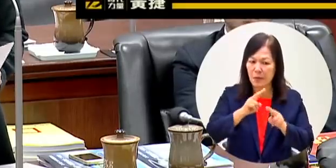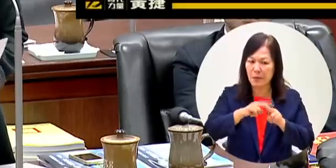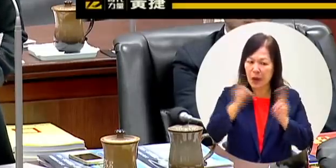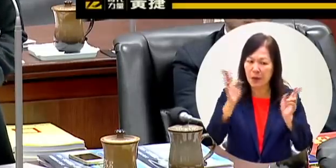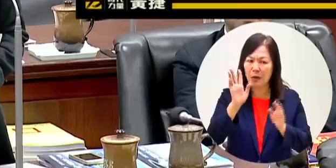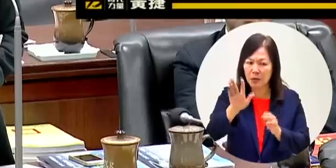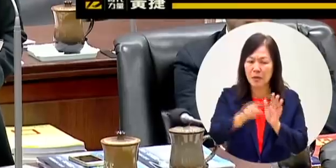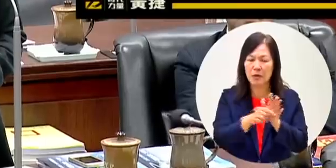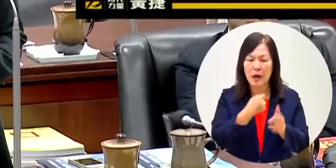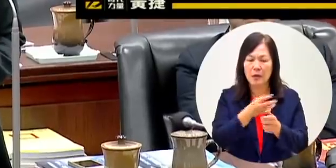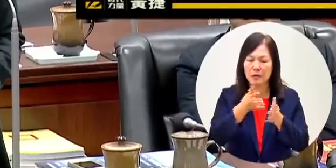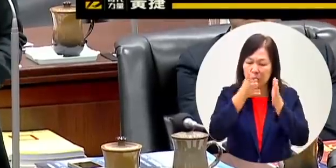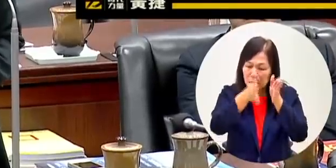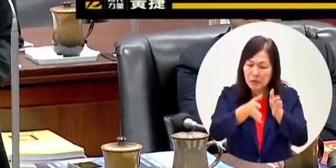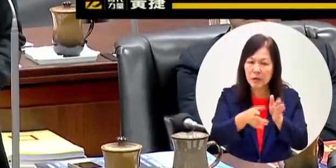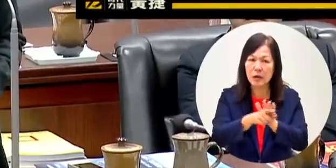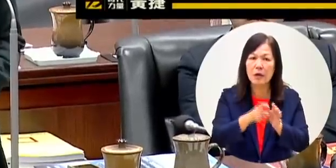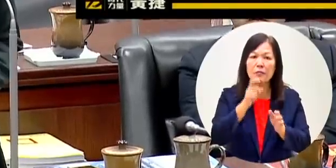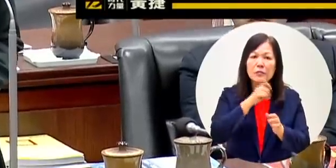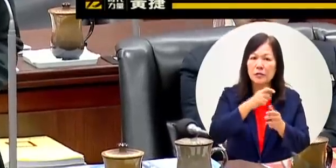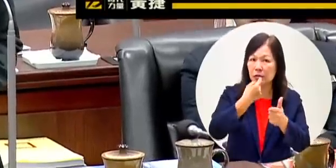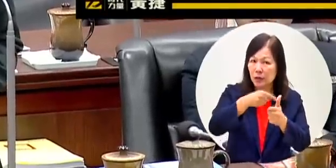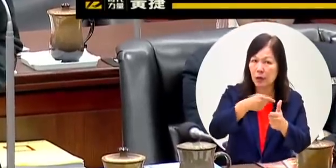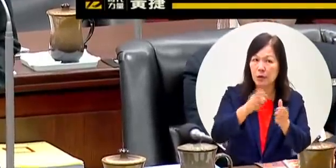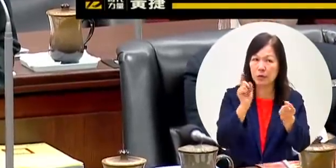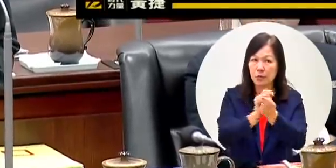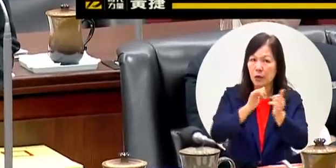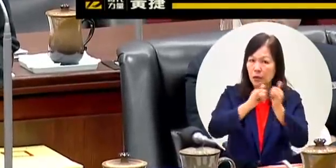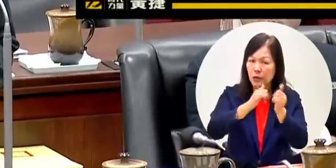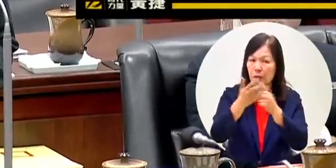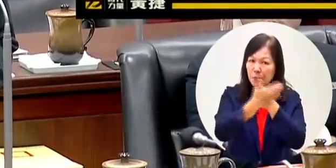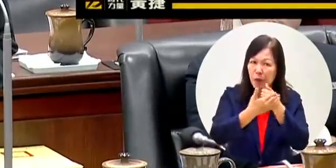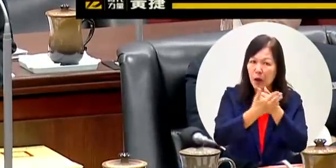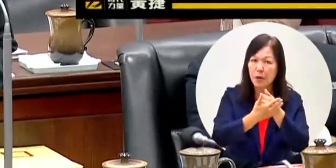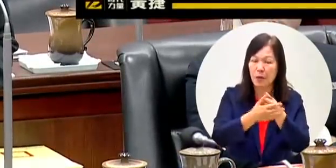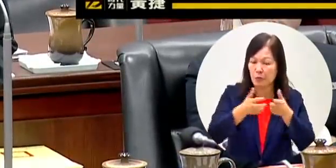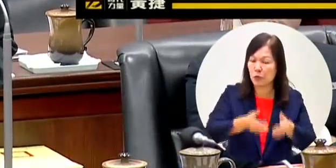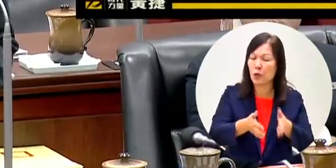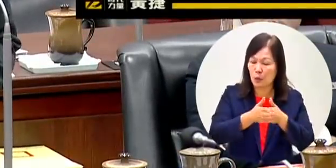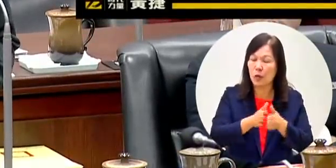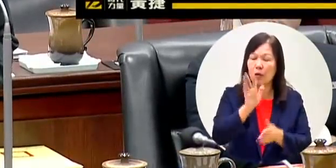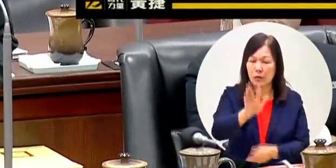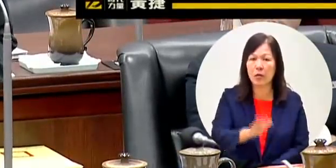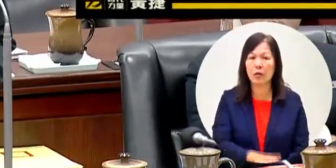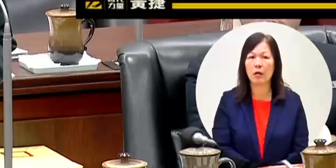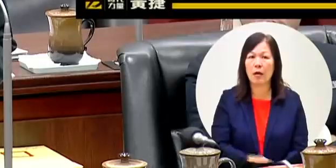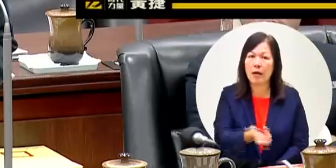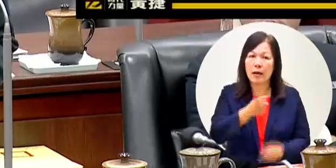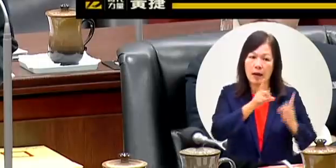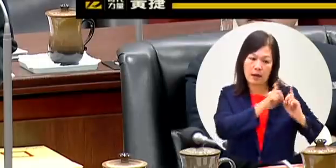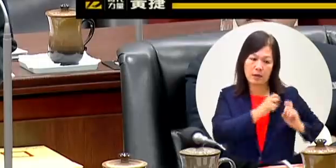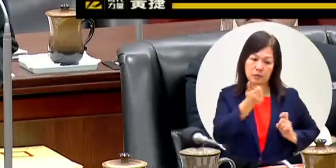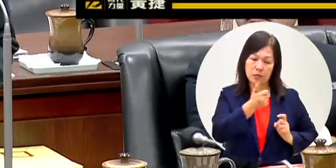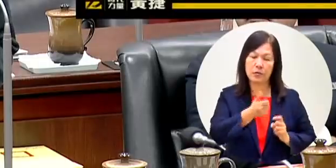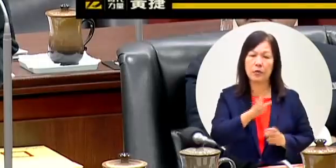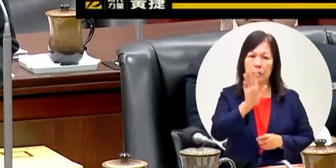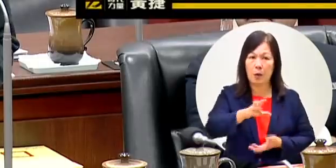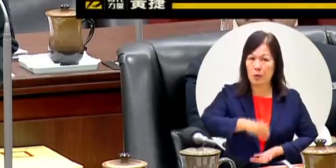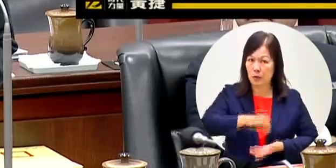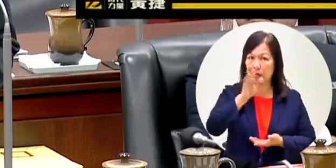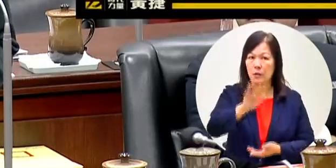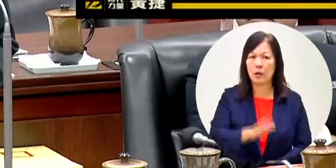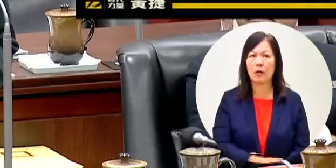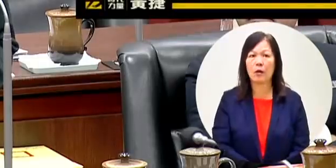家、对于社会的保护是非常重要的。刚刚郭议员也有提到说，现在性教育因为不完